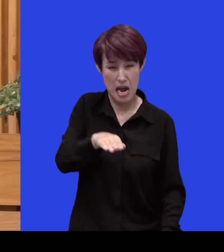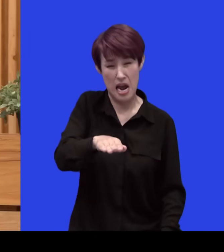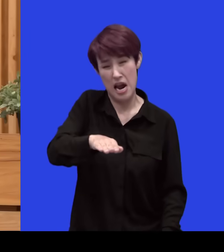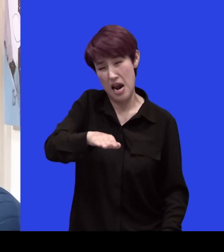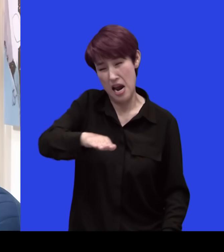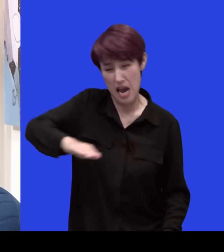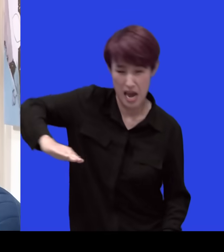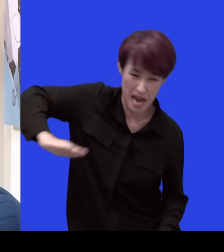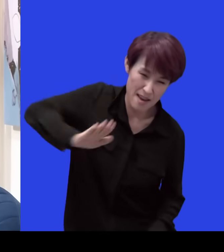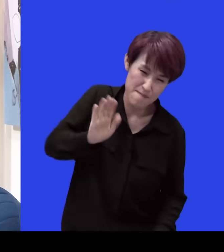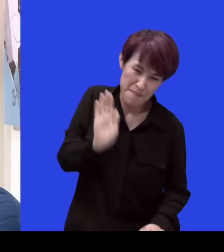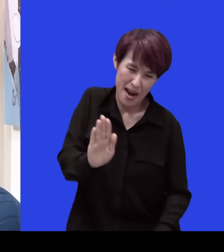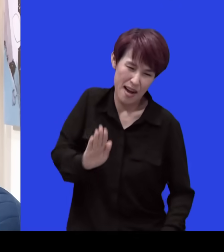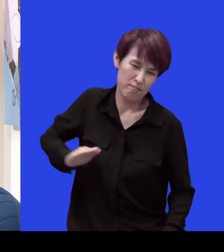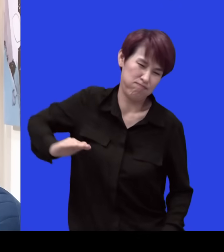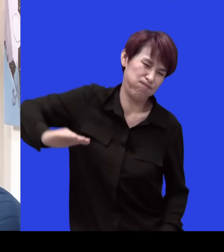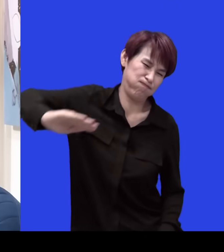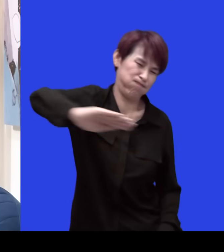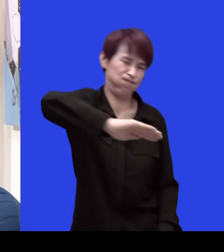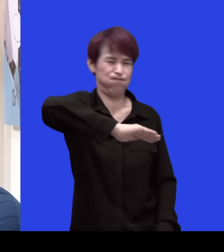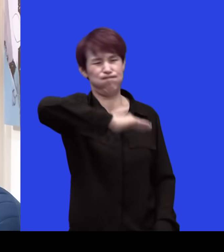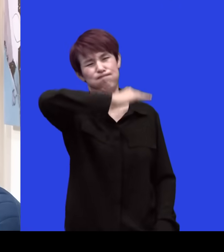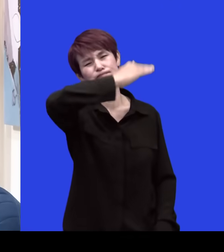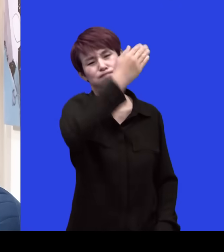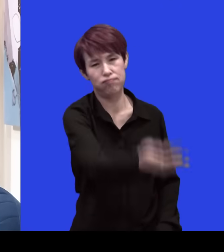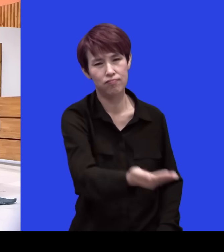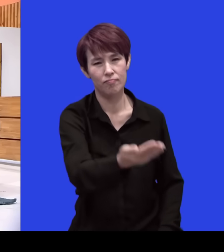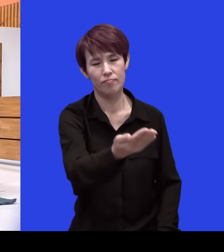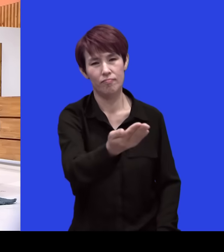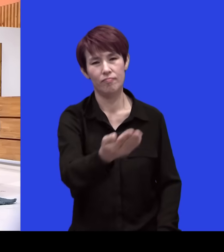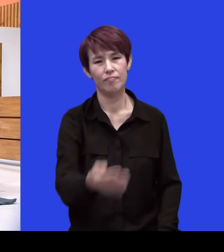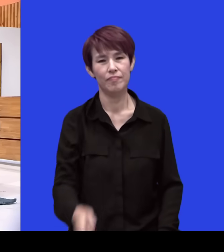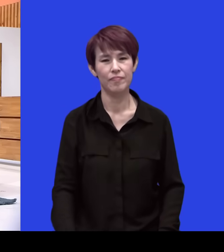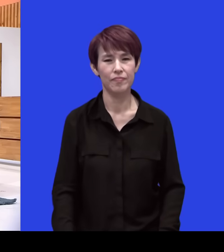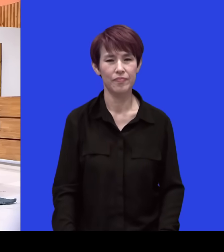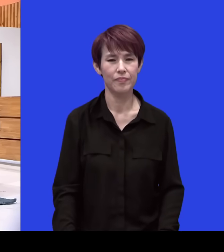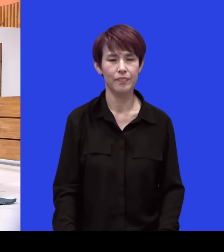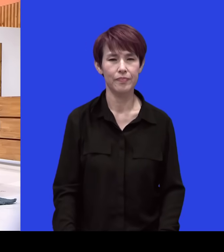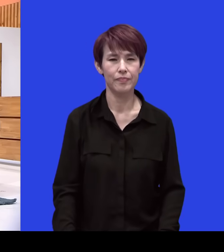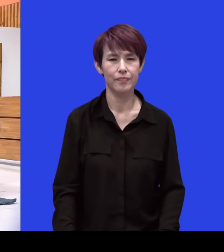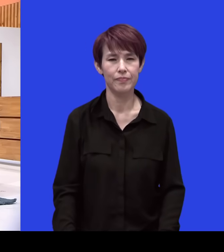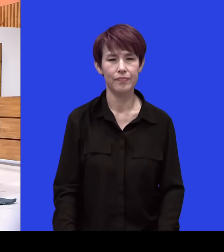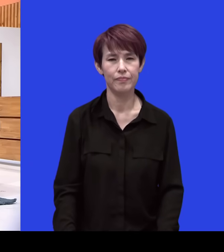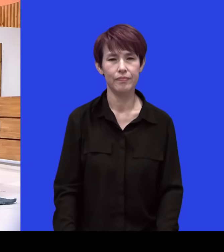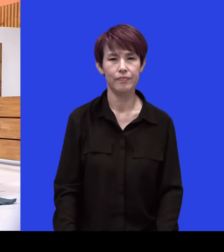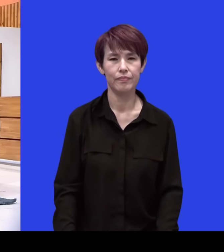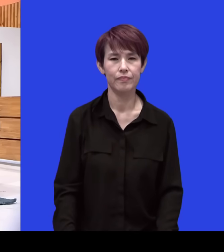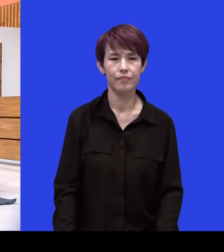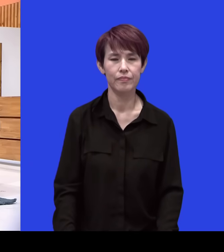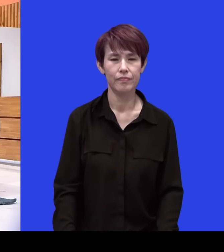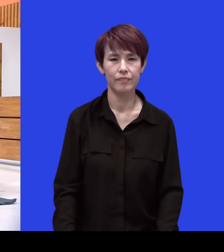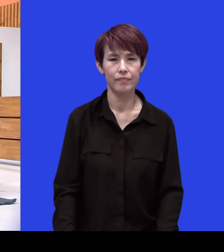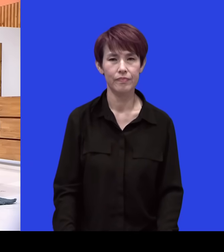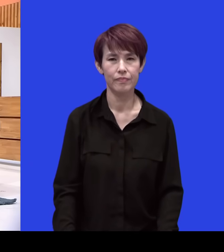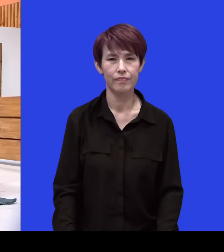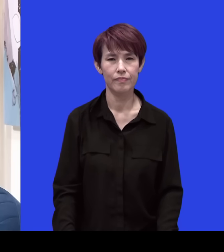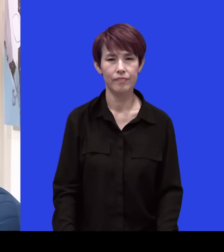예, 가가지고 예, 저기 그 중앙분리대를 넘어서 아이고. 딱 그래서